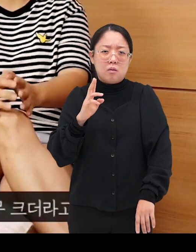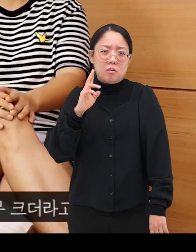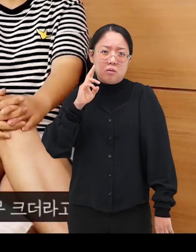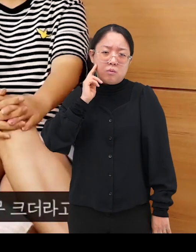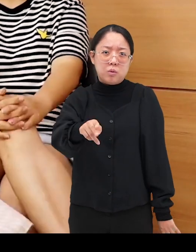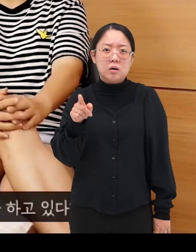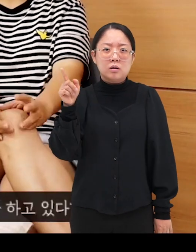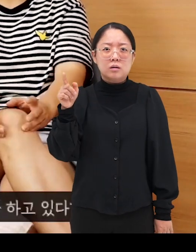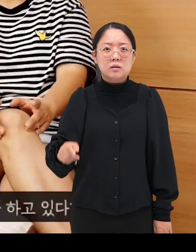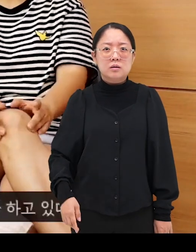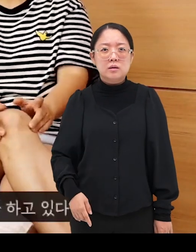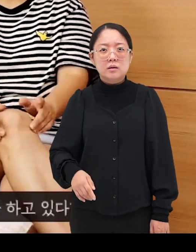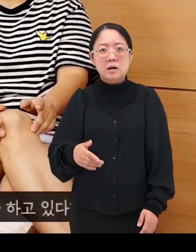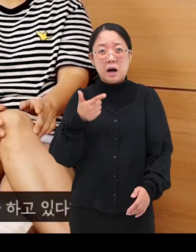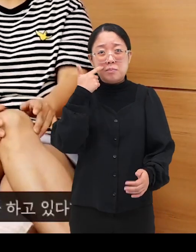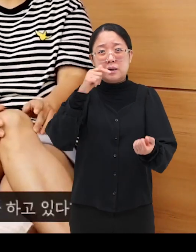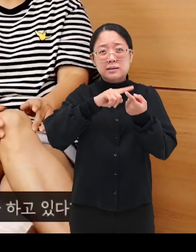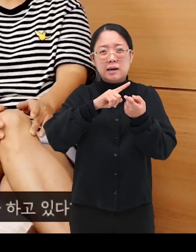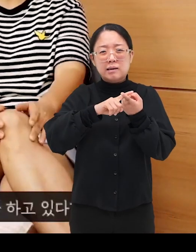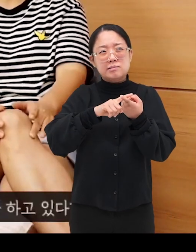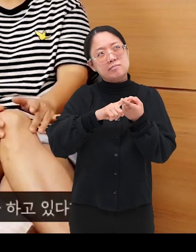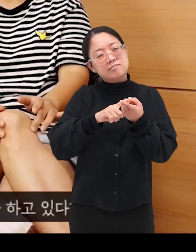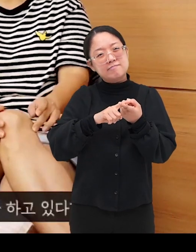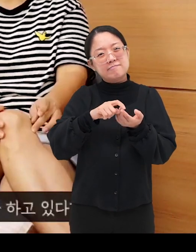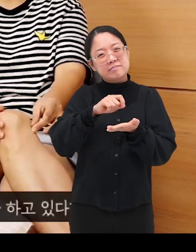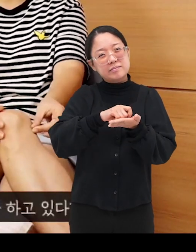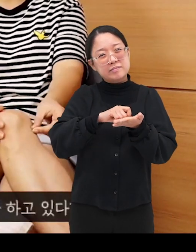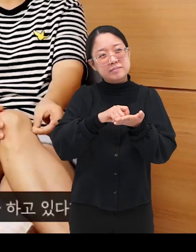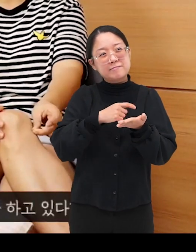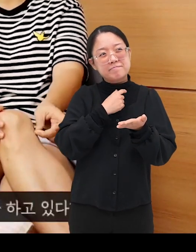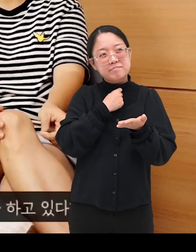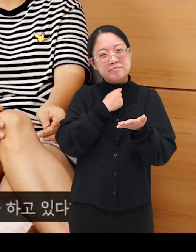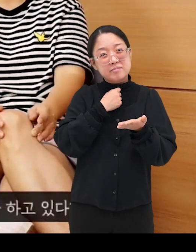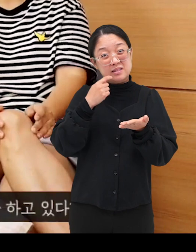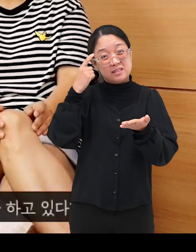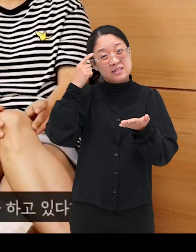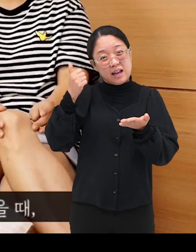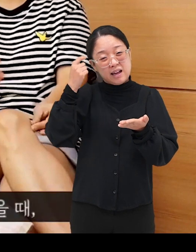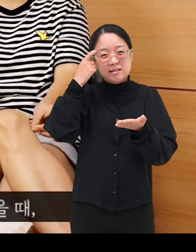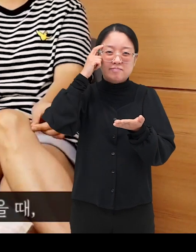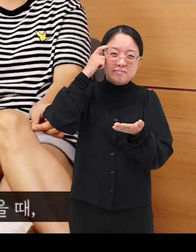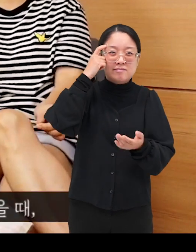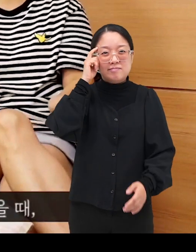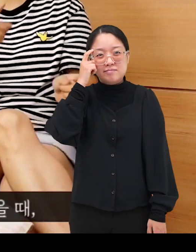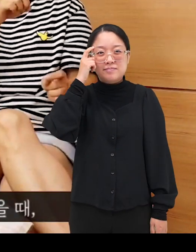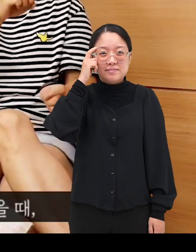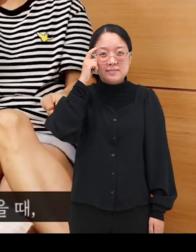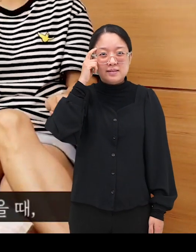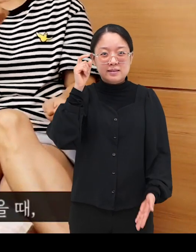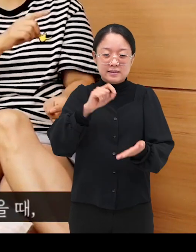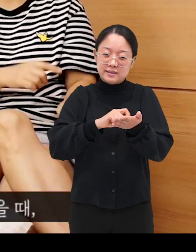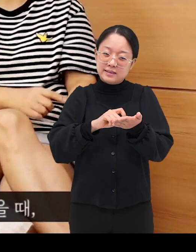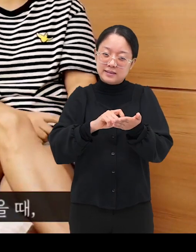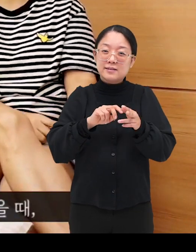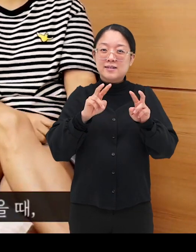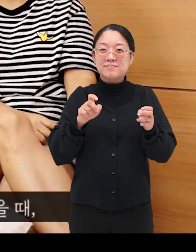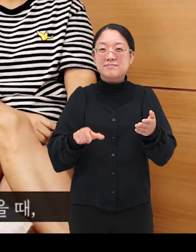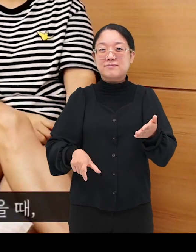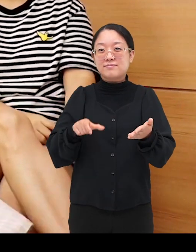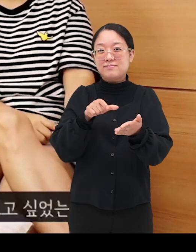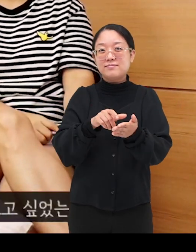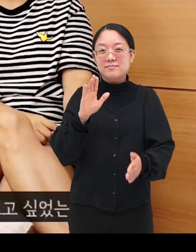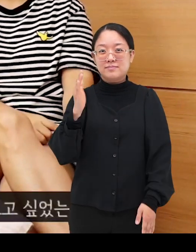크더라고요. 그래서 아빠에 대한 거를 한번 써보고 싶다는 생각을 하고 있다가 이제 글쓰기에서 주제를 하나 정하라고 했을